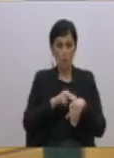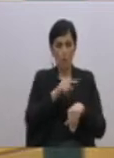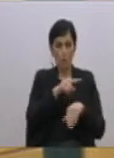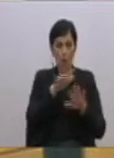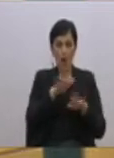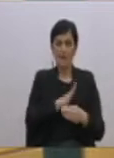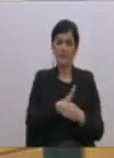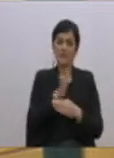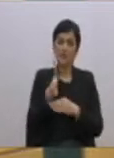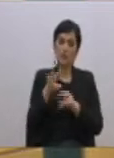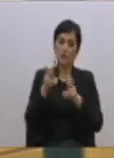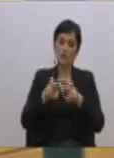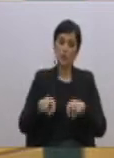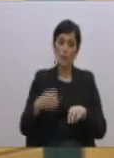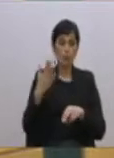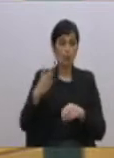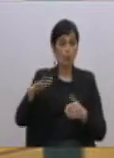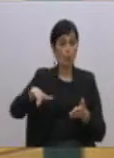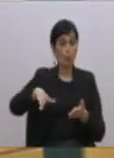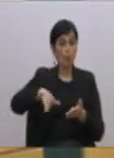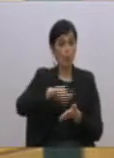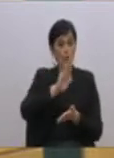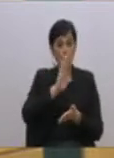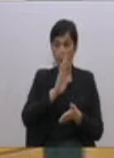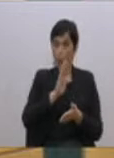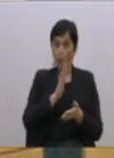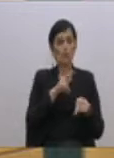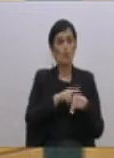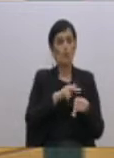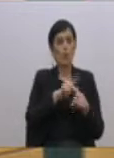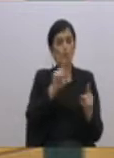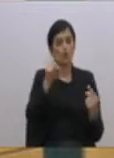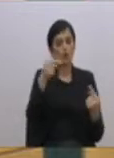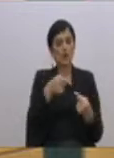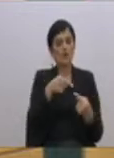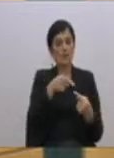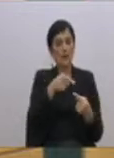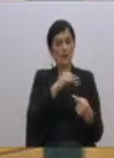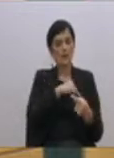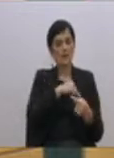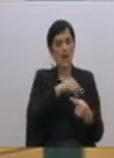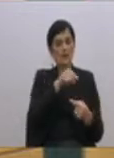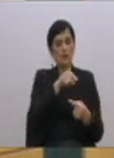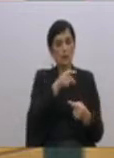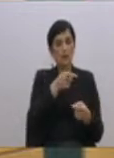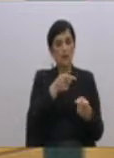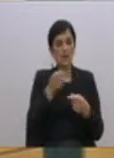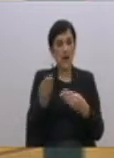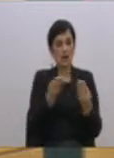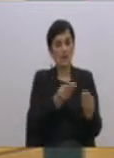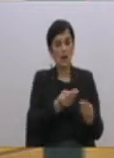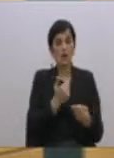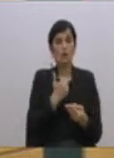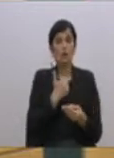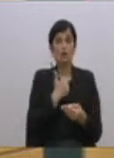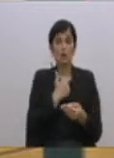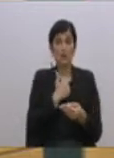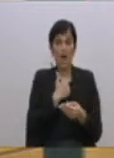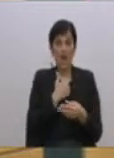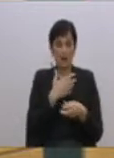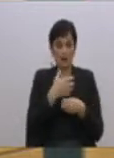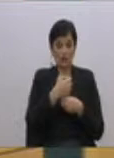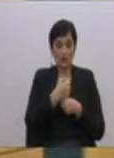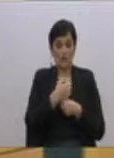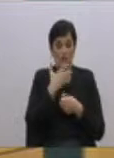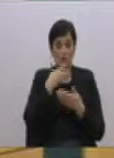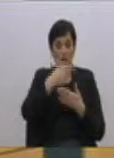არ შემოწმებინა, ან თუ არ საცხადებდა, ამ შემთხვევაში წარმოედგინათ პოლიცია ეს იარაღები. ჩვენ ვერ შევიზღუდეთ საკუთარი თავი,